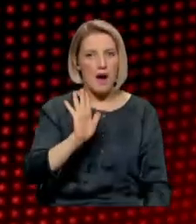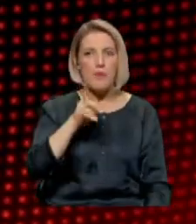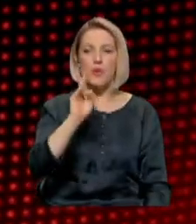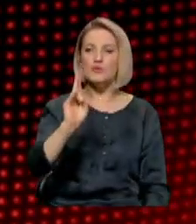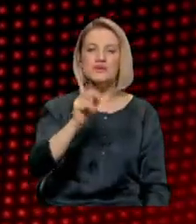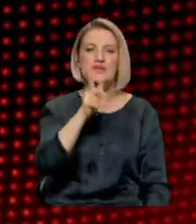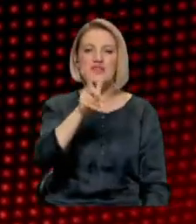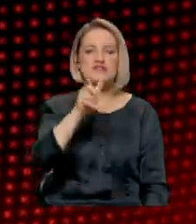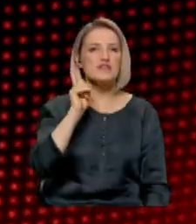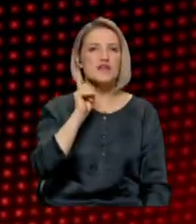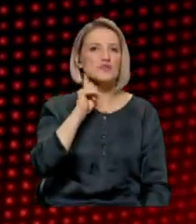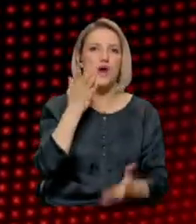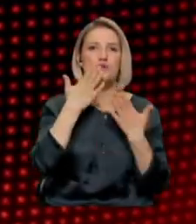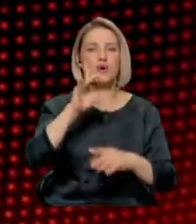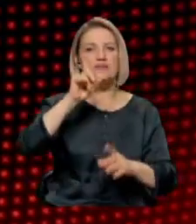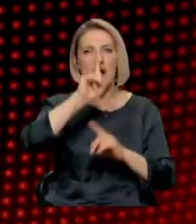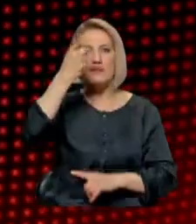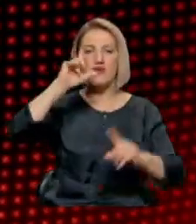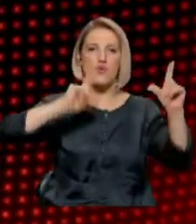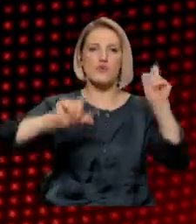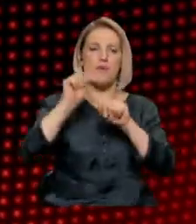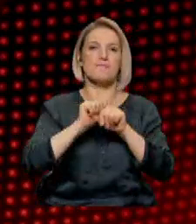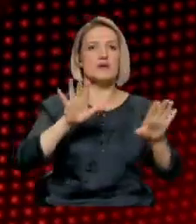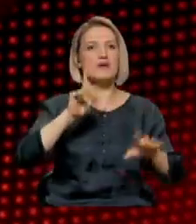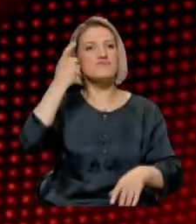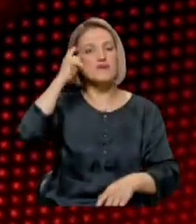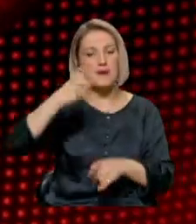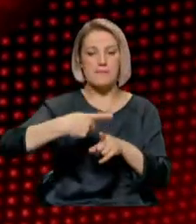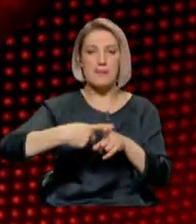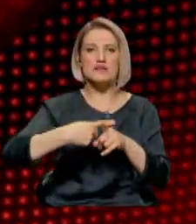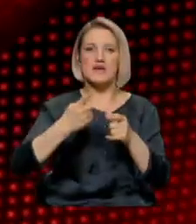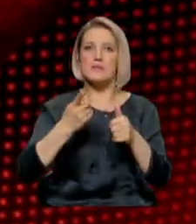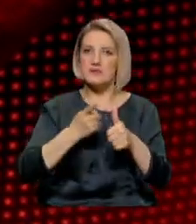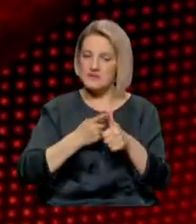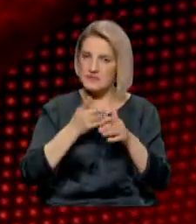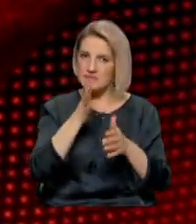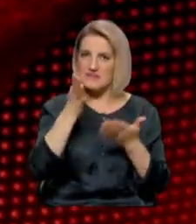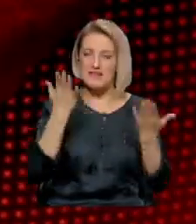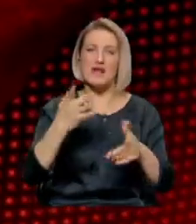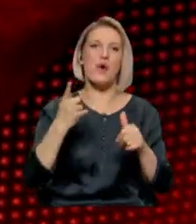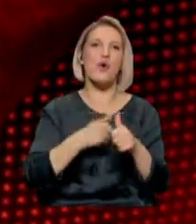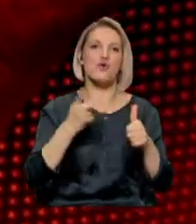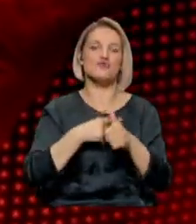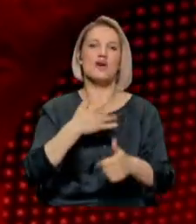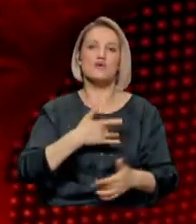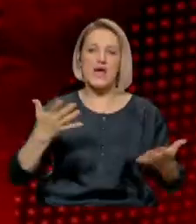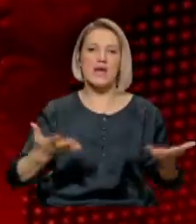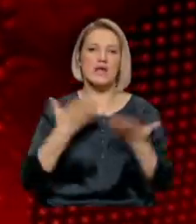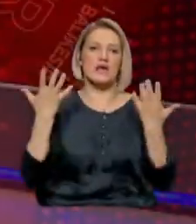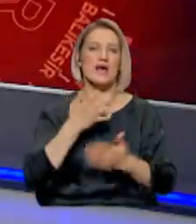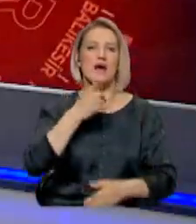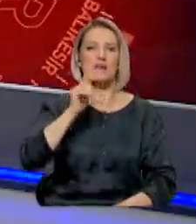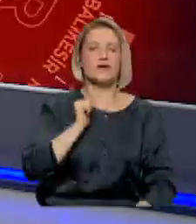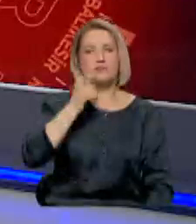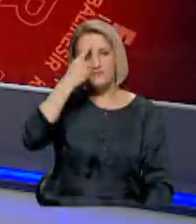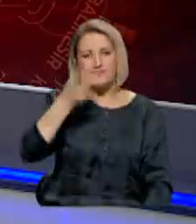Çünkü sadece fotoğraf yayınladı. Sizler de görüşlerinizi paylaşabilirsiniz ama önce yürek yakan şehit haberimizle başlıyoruz